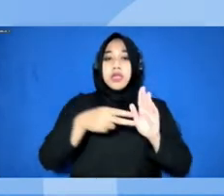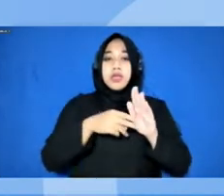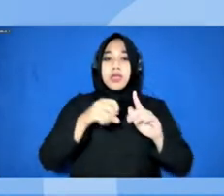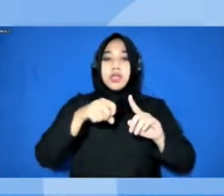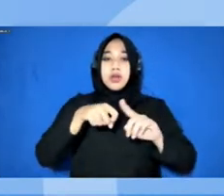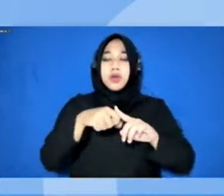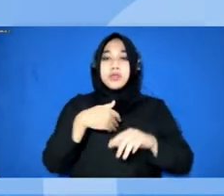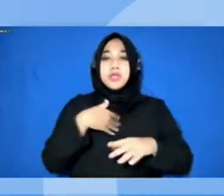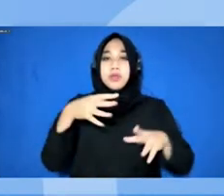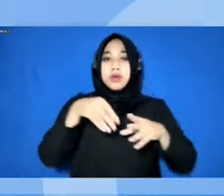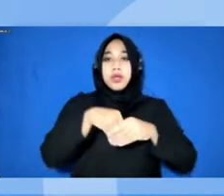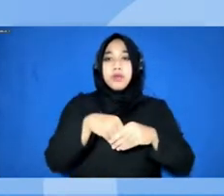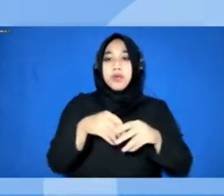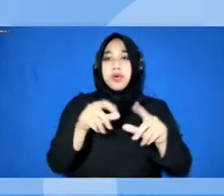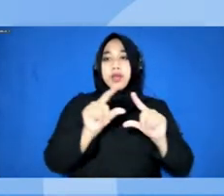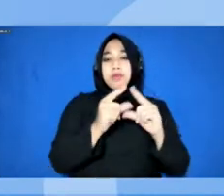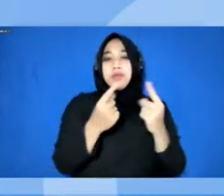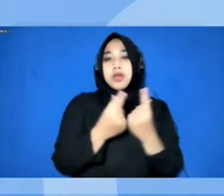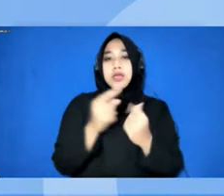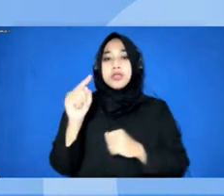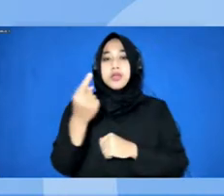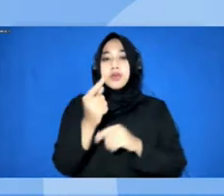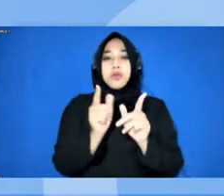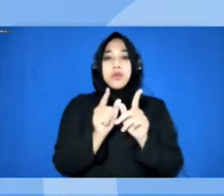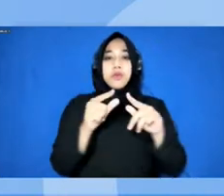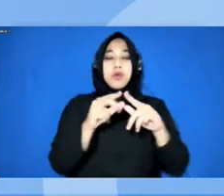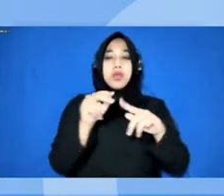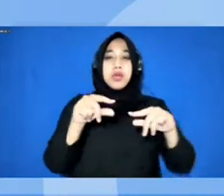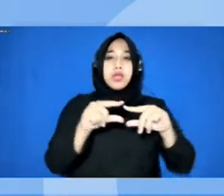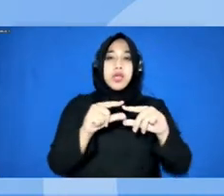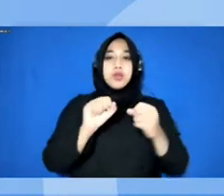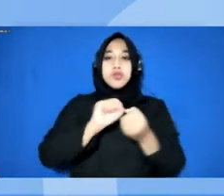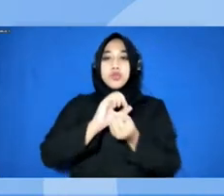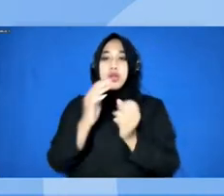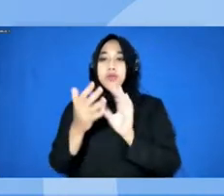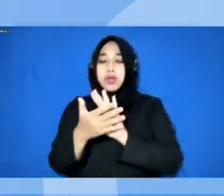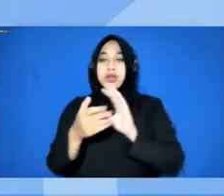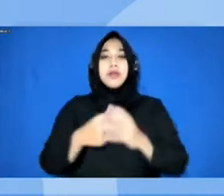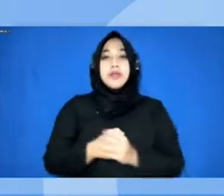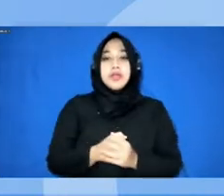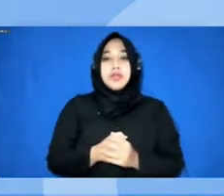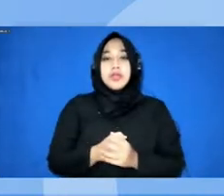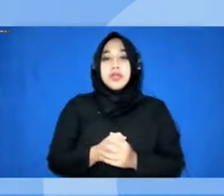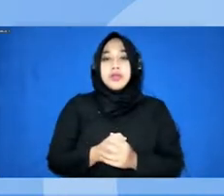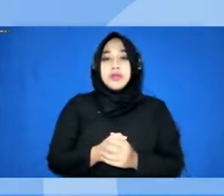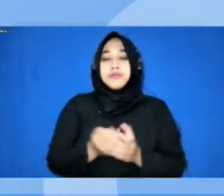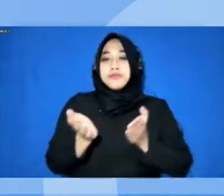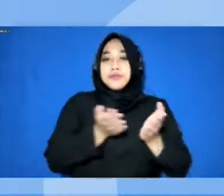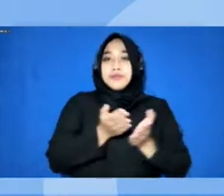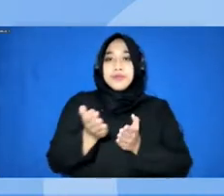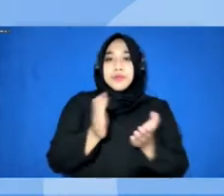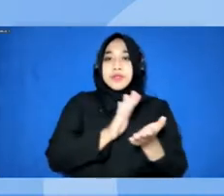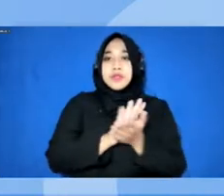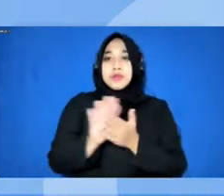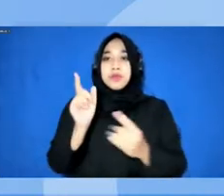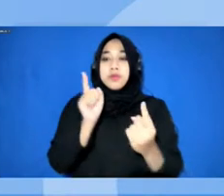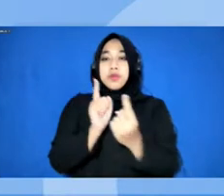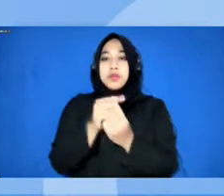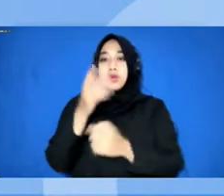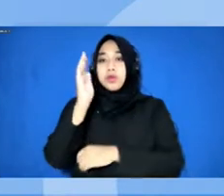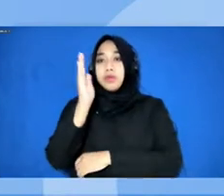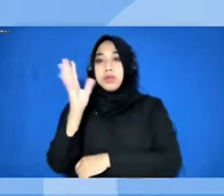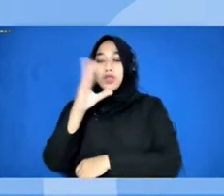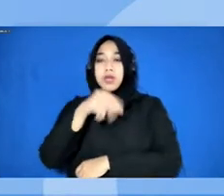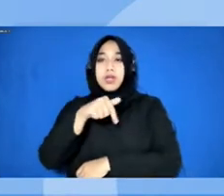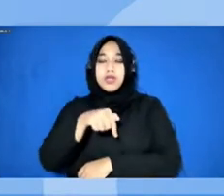ini bergabung di Yayasan Persatuan Waria Kota Surabaya, dan saat ini saya akan menjadi pembawa acara pada kesempatan pertemuan webinar untuk hari